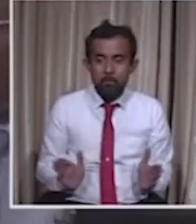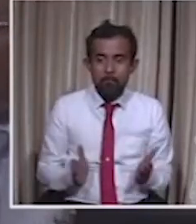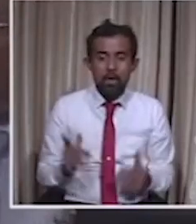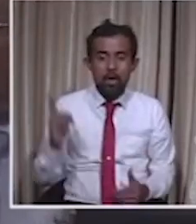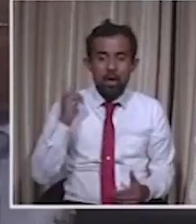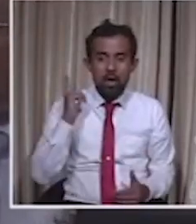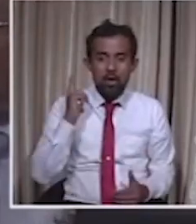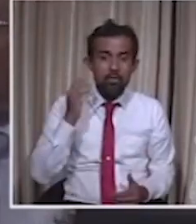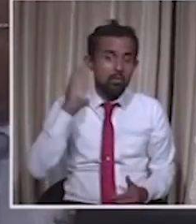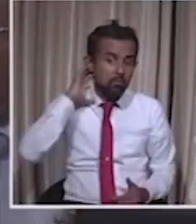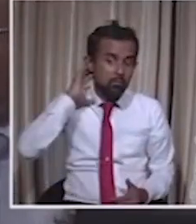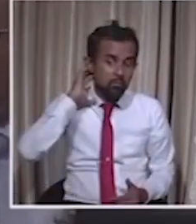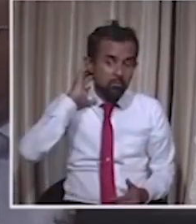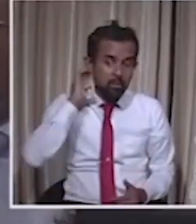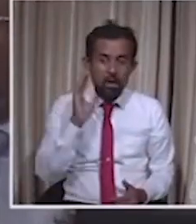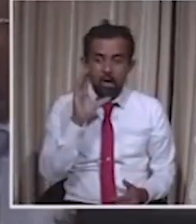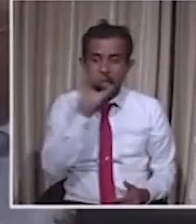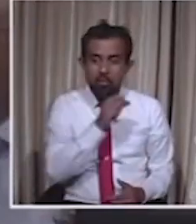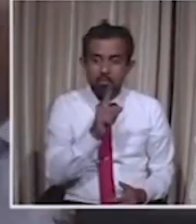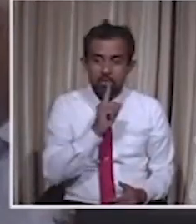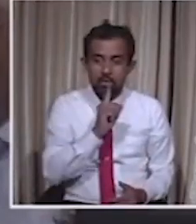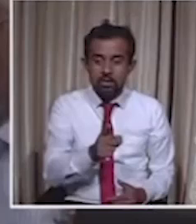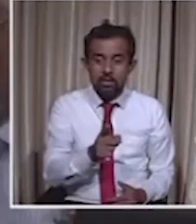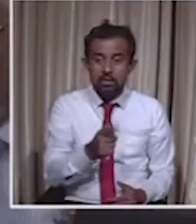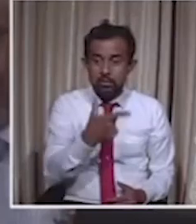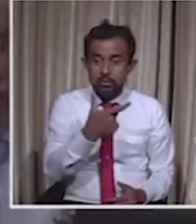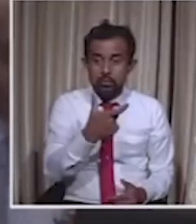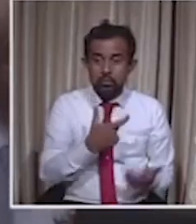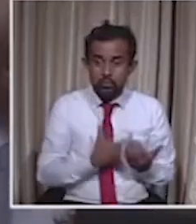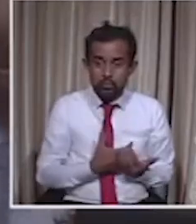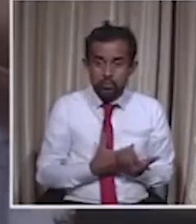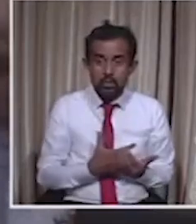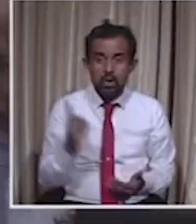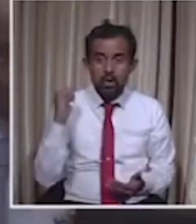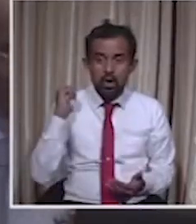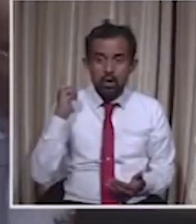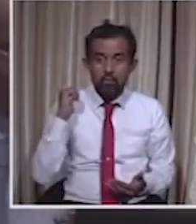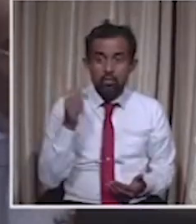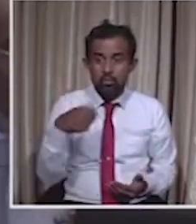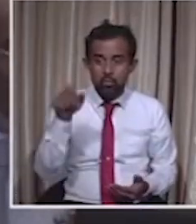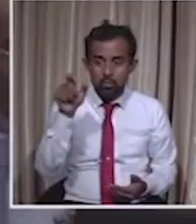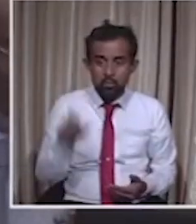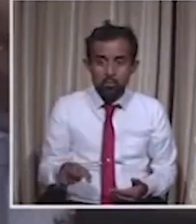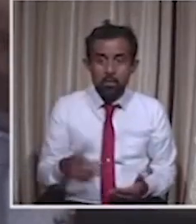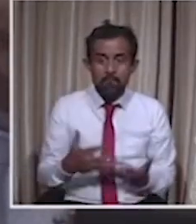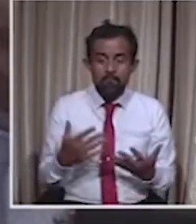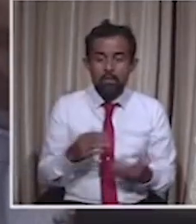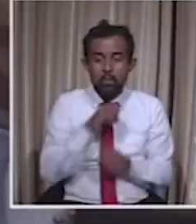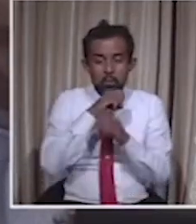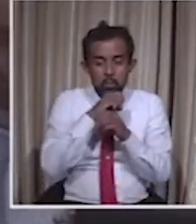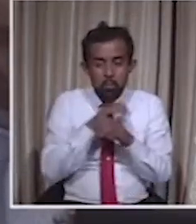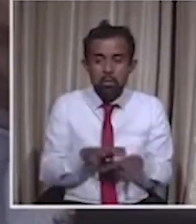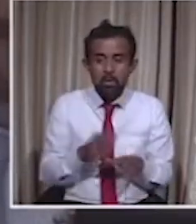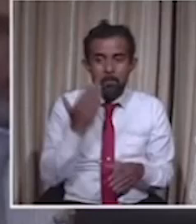හමුදාවේ බෙල්ලෙන් අල්ලගෙන කුණු හර්ප කියද්දි ආයුධයක් අතේ තින හමුදාවේ තරුණයෙක්ගේ මහා දැවැන්ත ශික්ෂණය